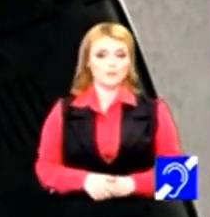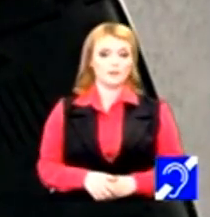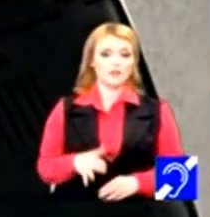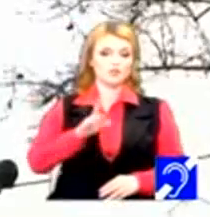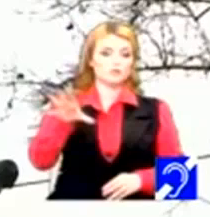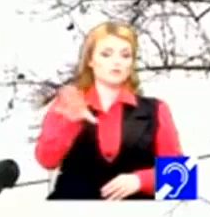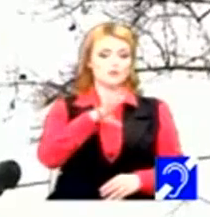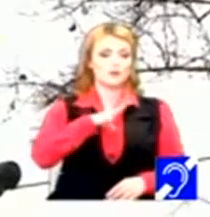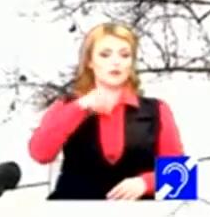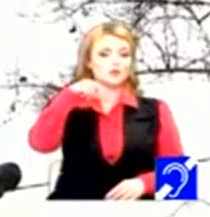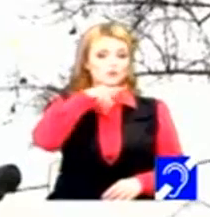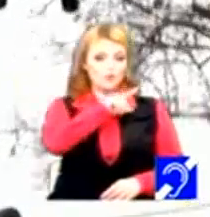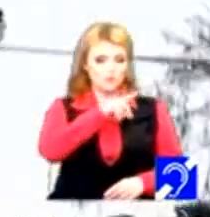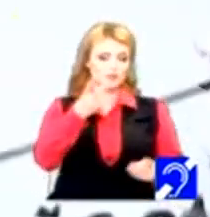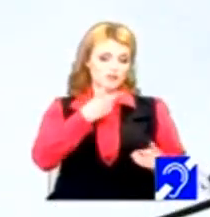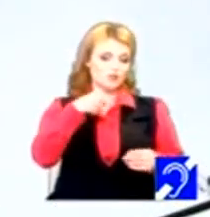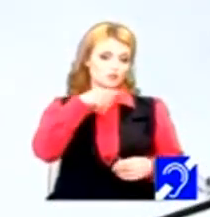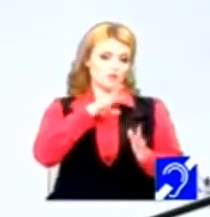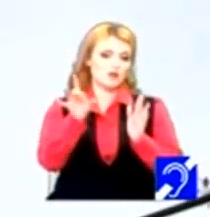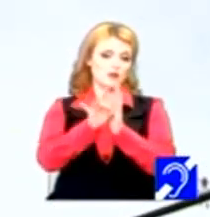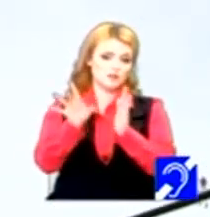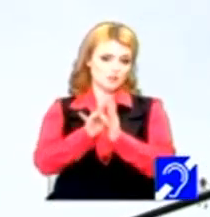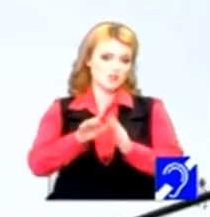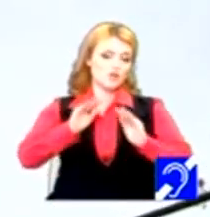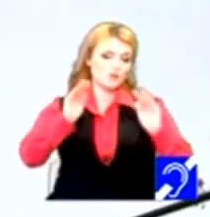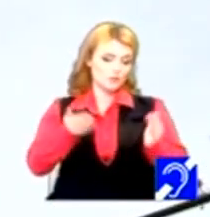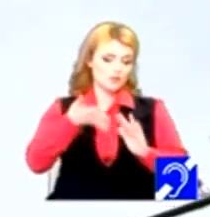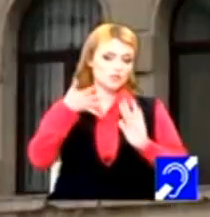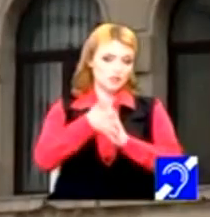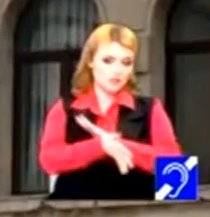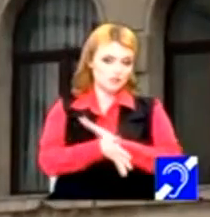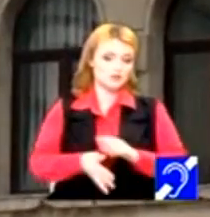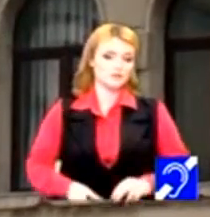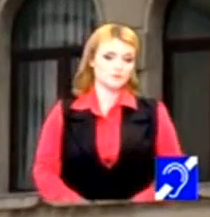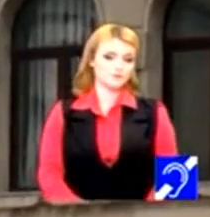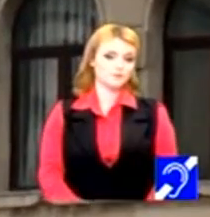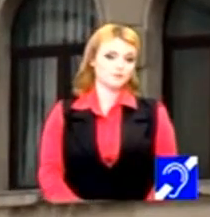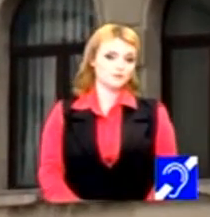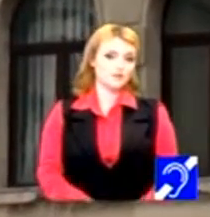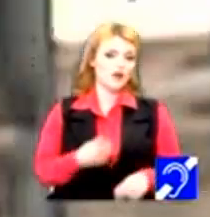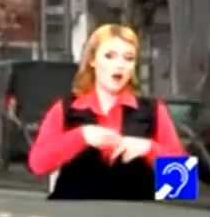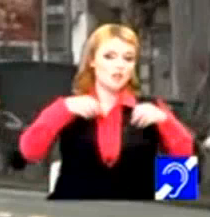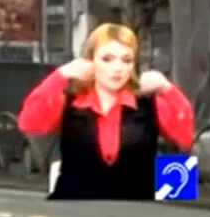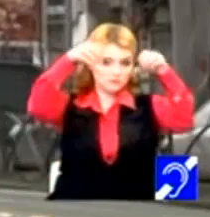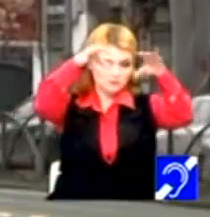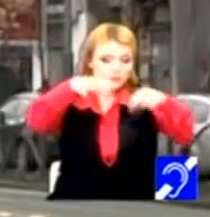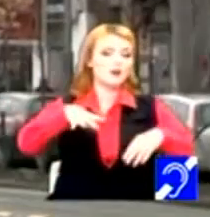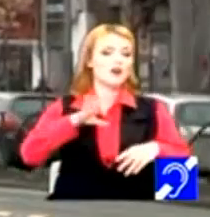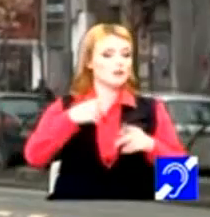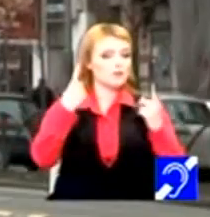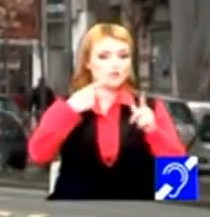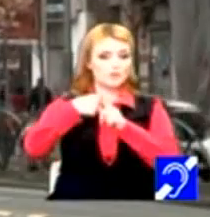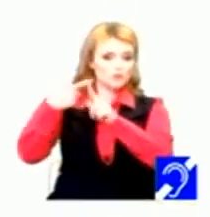iluminare, urmând ca foarte rapid să beneficieze de finanțare pentru ca să le și monteze. Iluminatul cu LED are mai multe